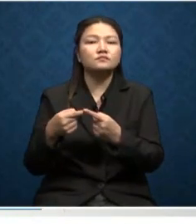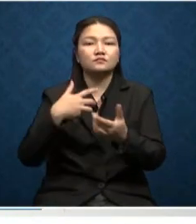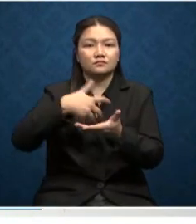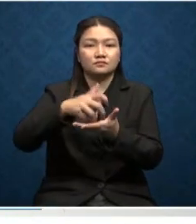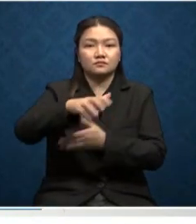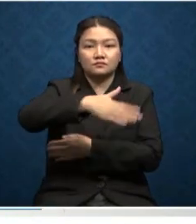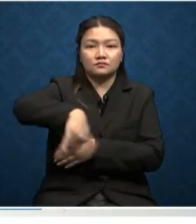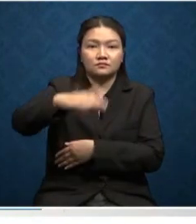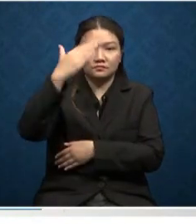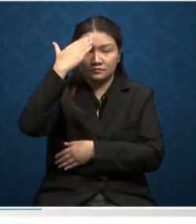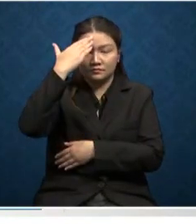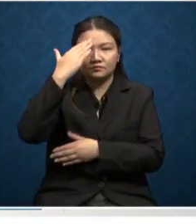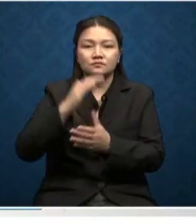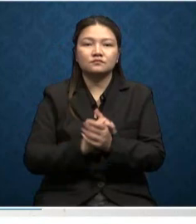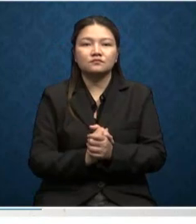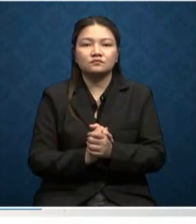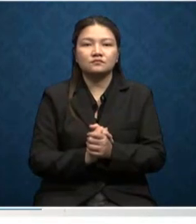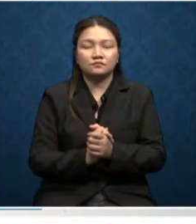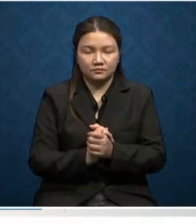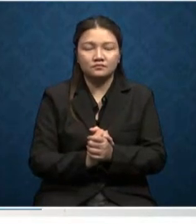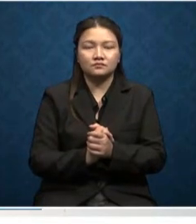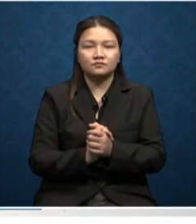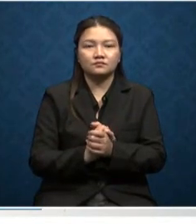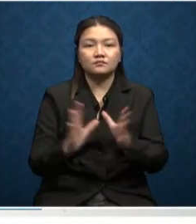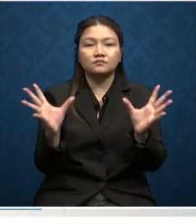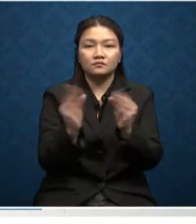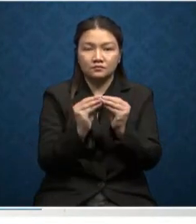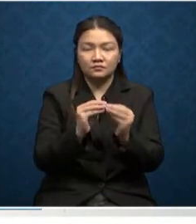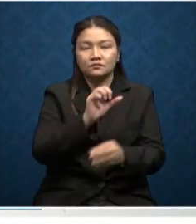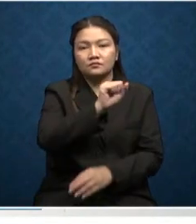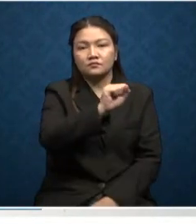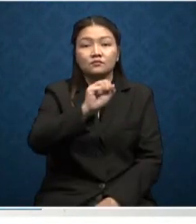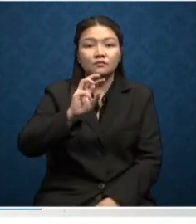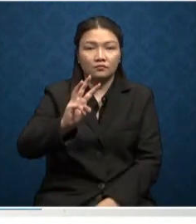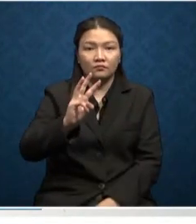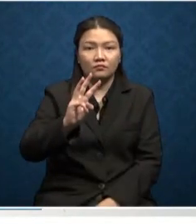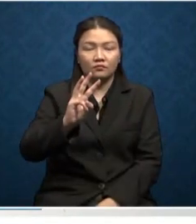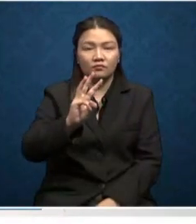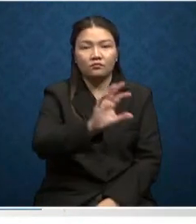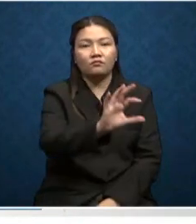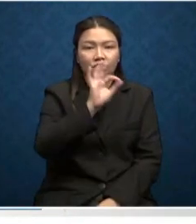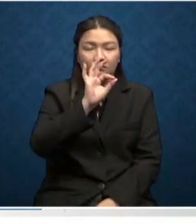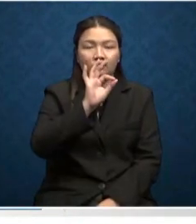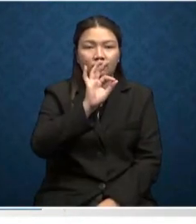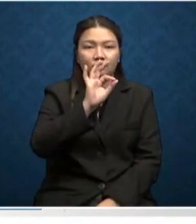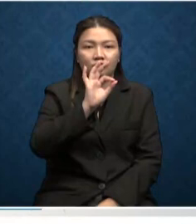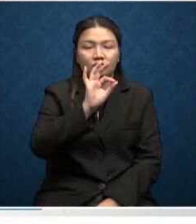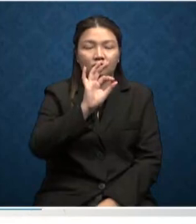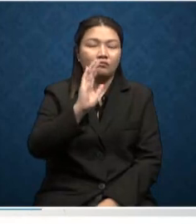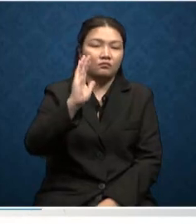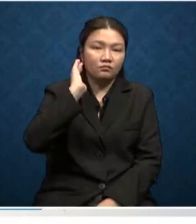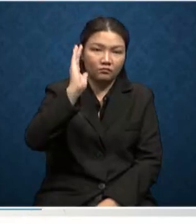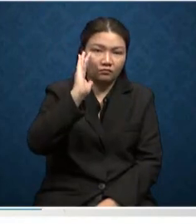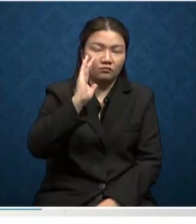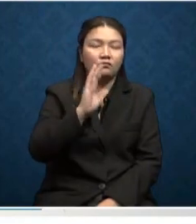มวุฒิสภาให้นายเพิ่มพงษ์ชาวบริษรองประธ